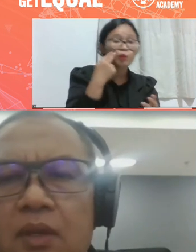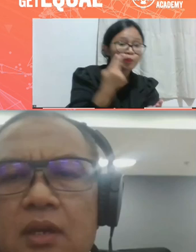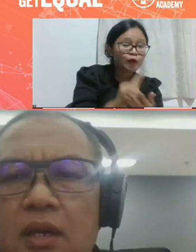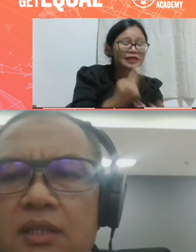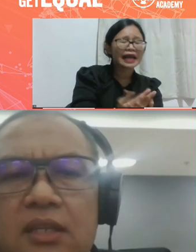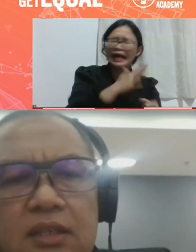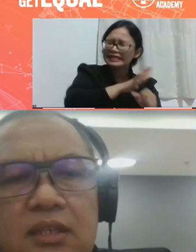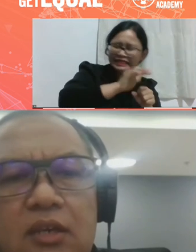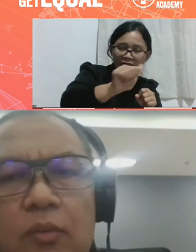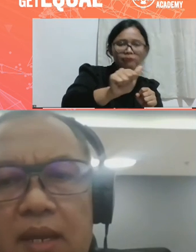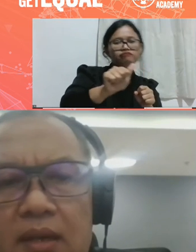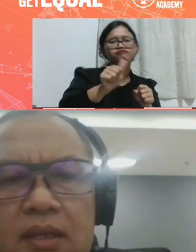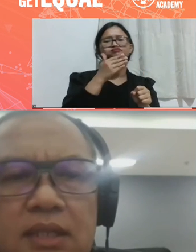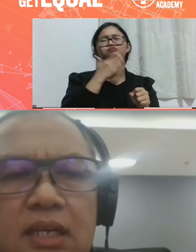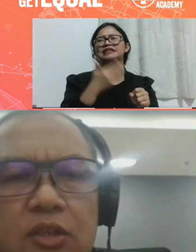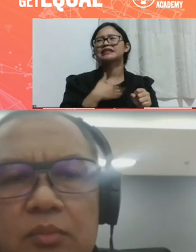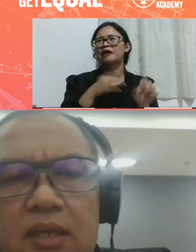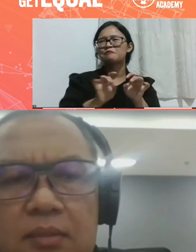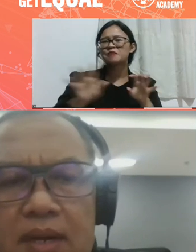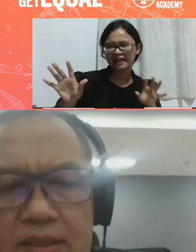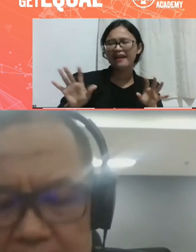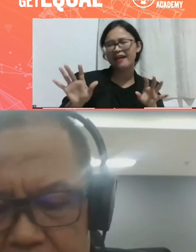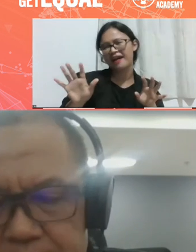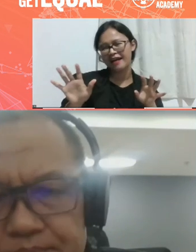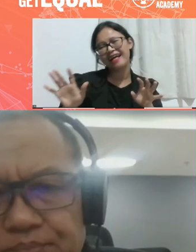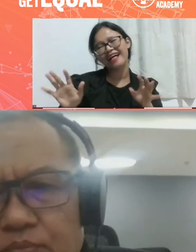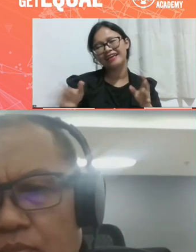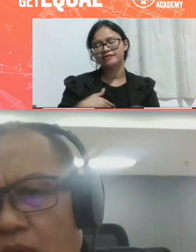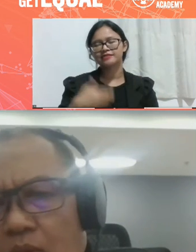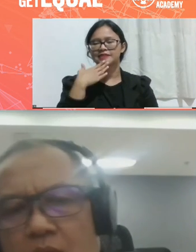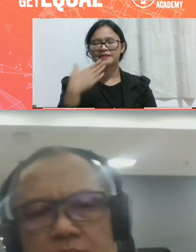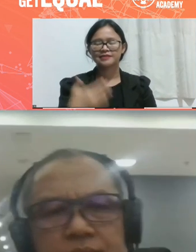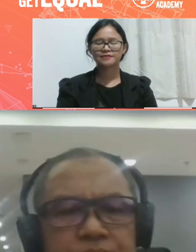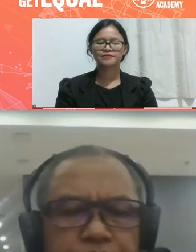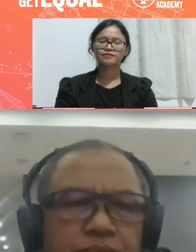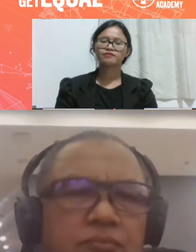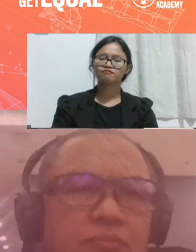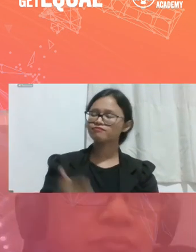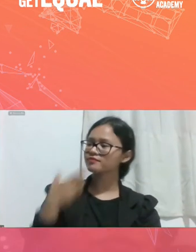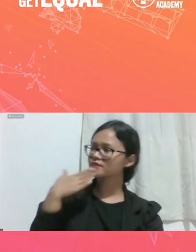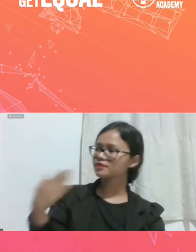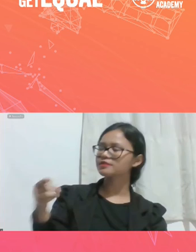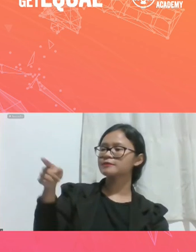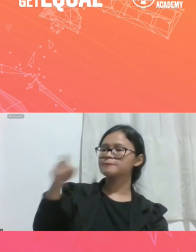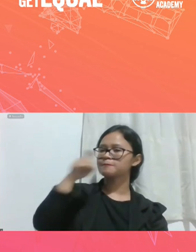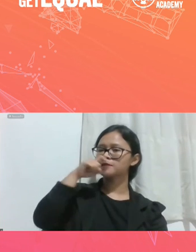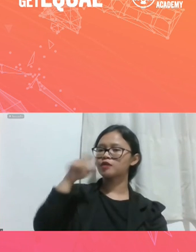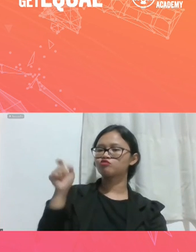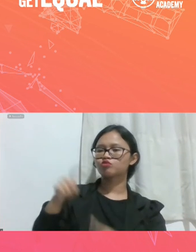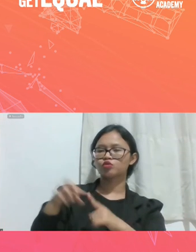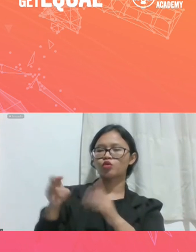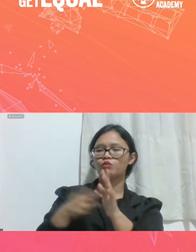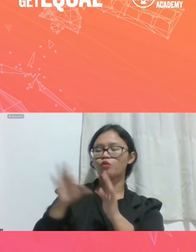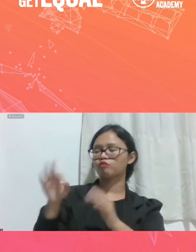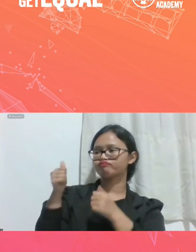sebagaimana kejahatan-kejahatan offline. Saya kira gitu, Mbak. Terima kasih, Mbak Lia. Baik, terima kasih komitmennya dan tawarannya, Pak Utomo, luar biasa.